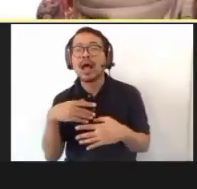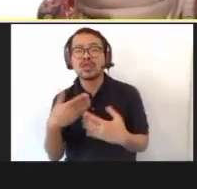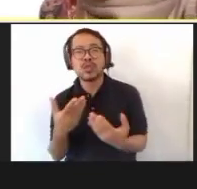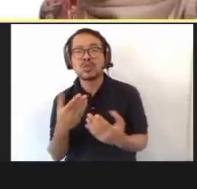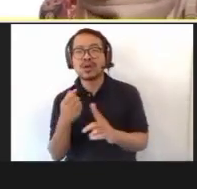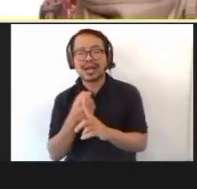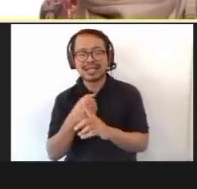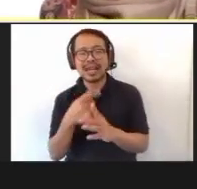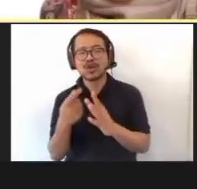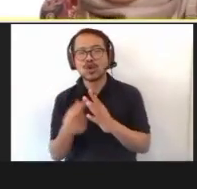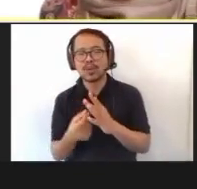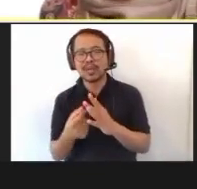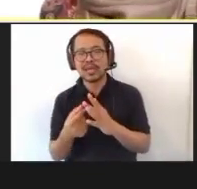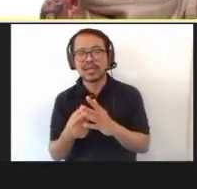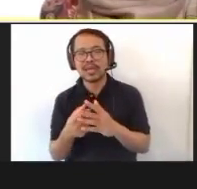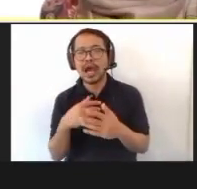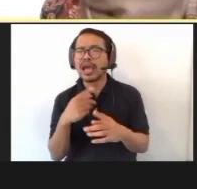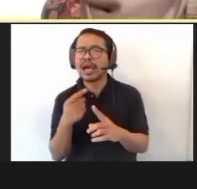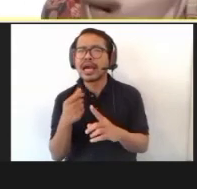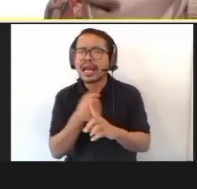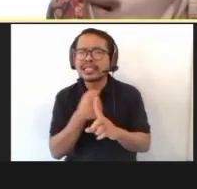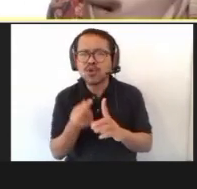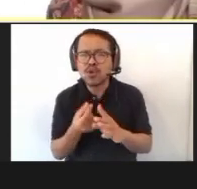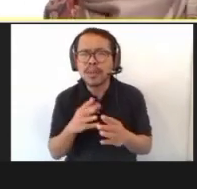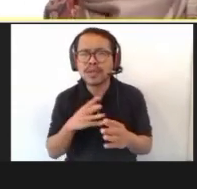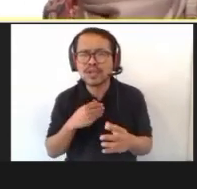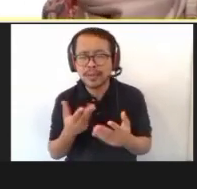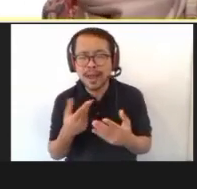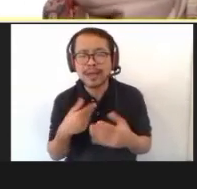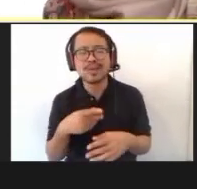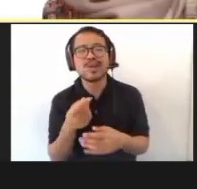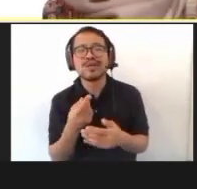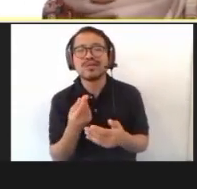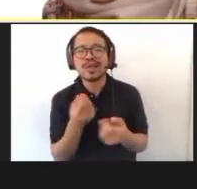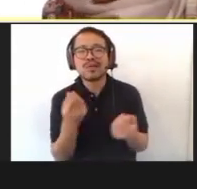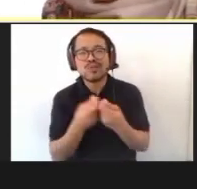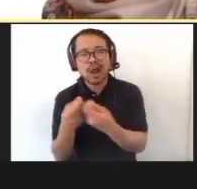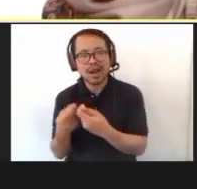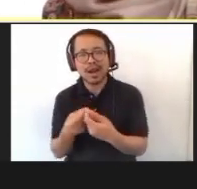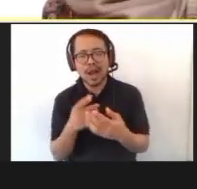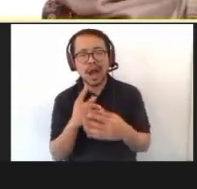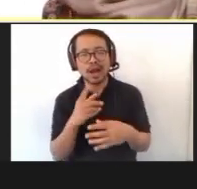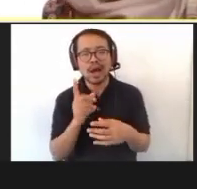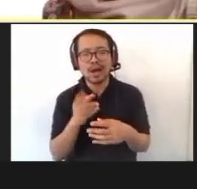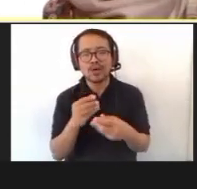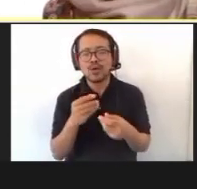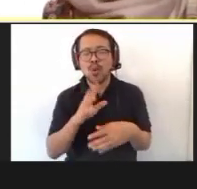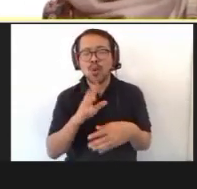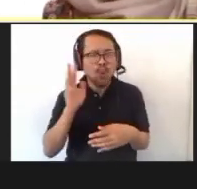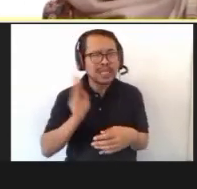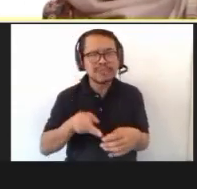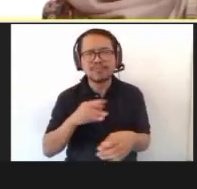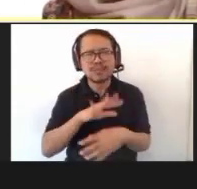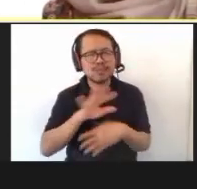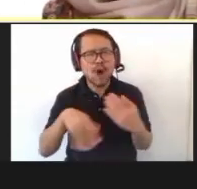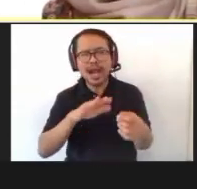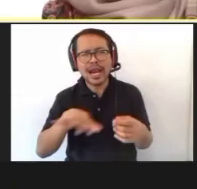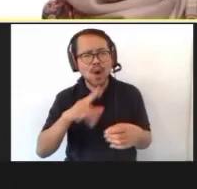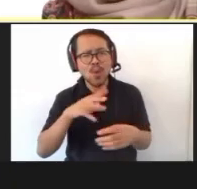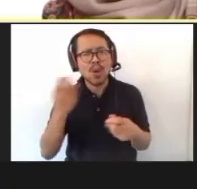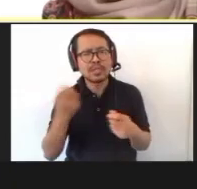ekonomi? Pungutan itu digebiah uya, nggak ada misalnya ada sumbangan wajib nih semua murid